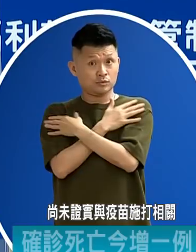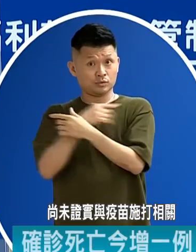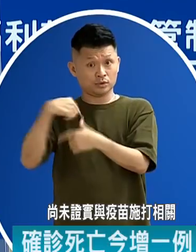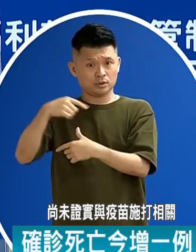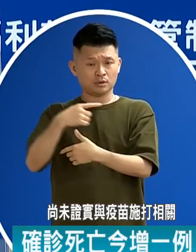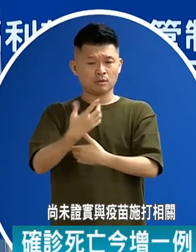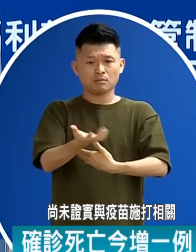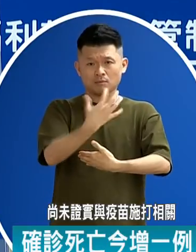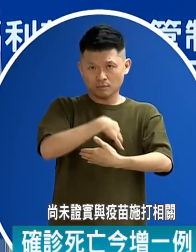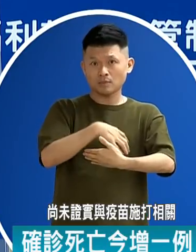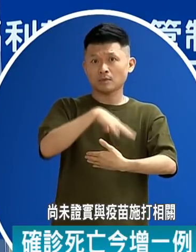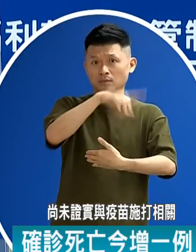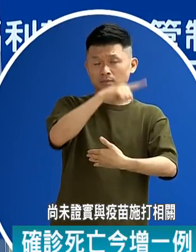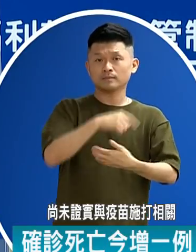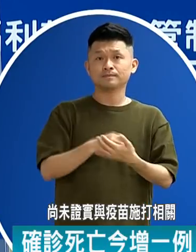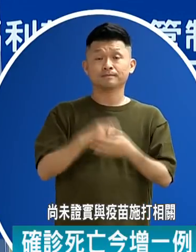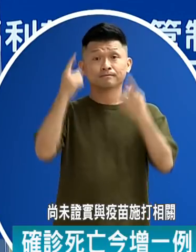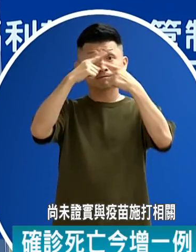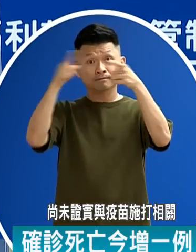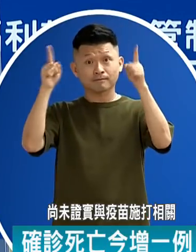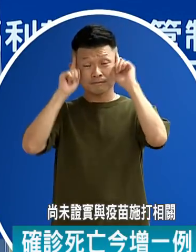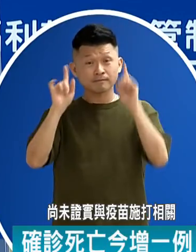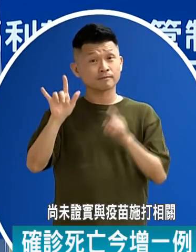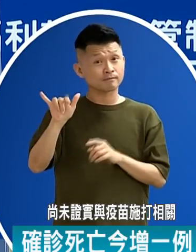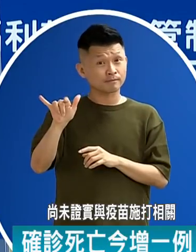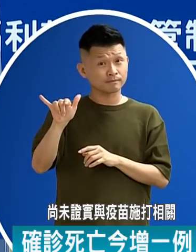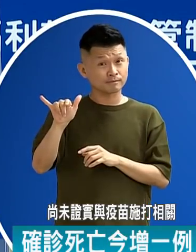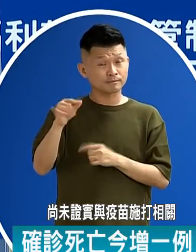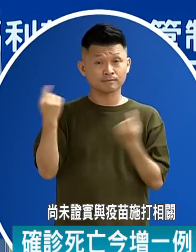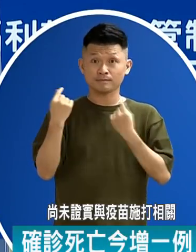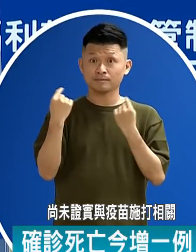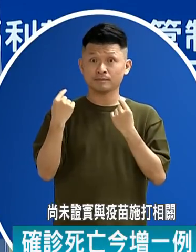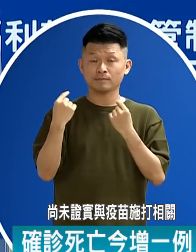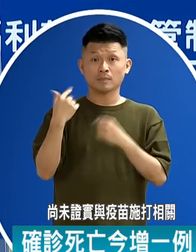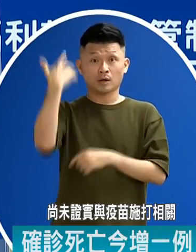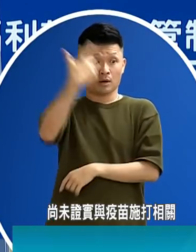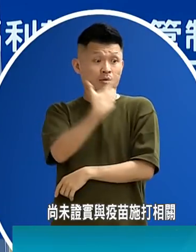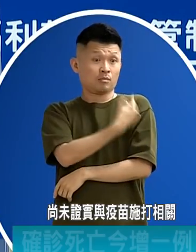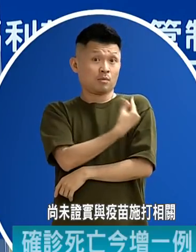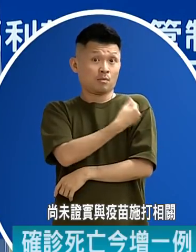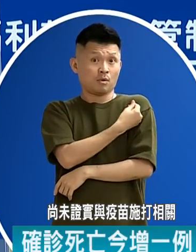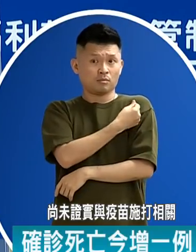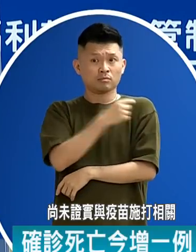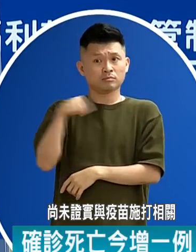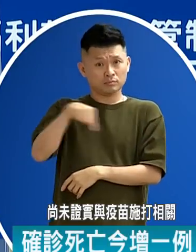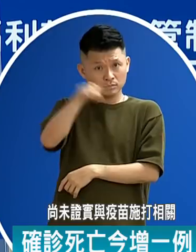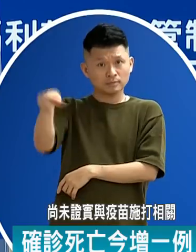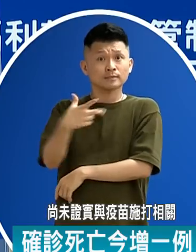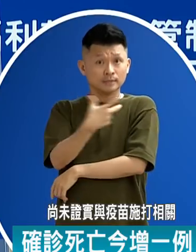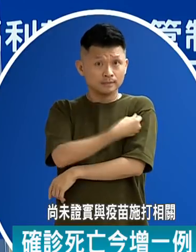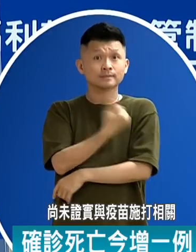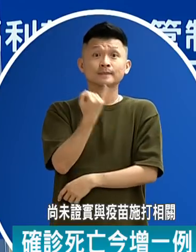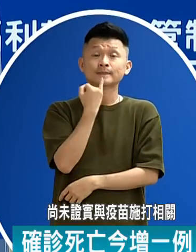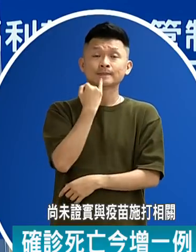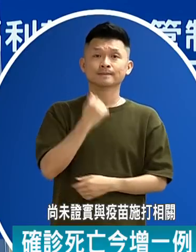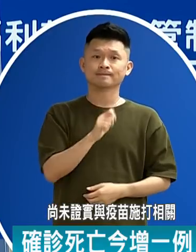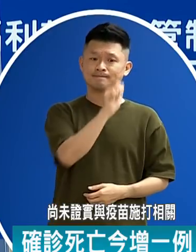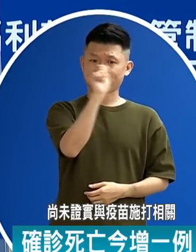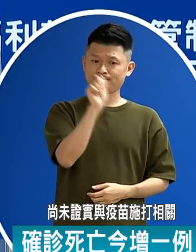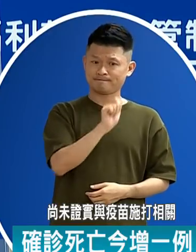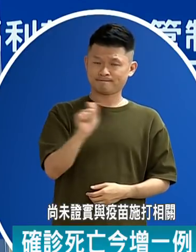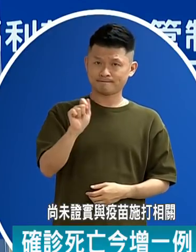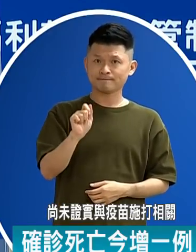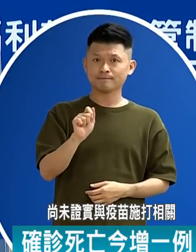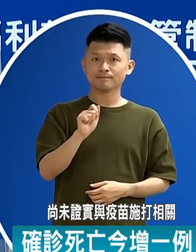里面来。那大学老师哈在陆续，像这一波在高端的话，就一定会打得到。哦，那 A G 也到